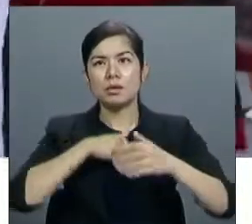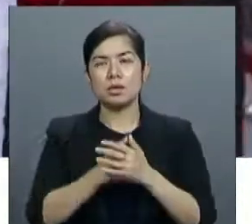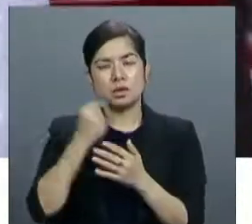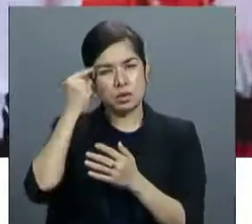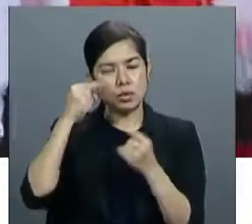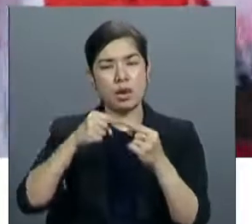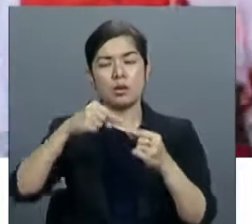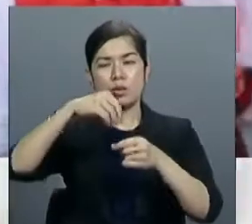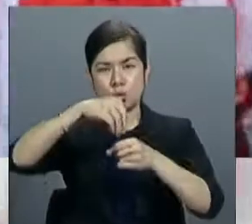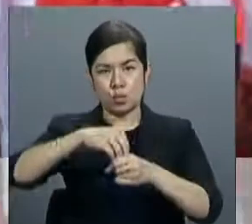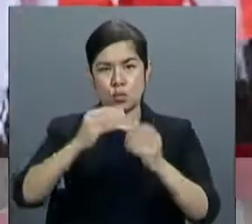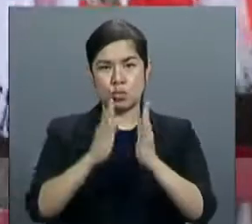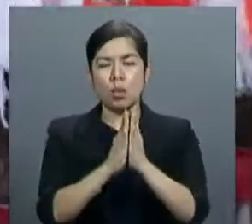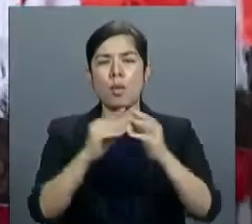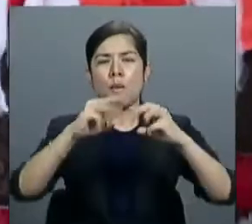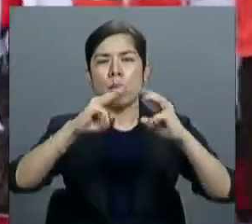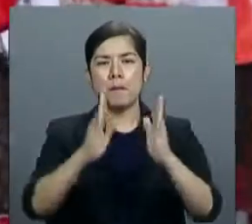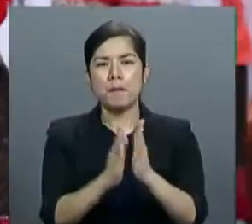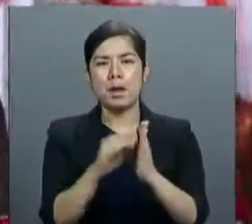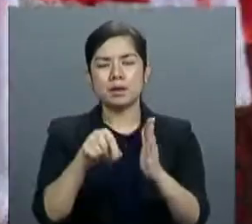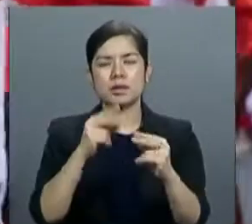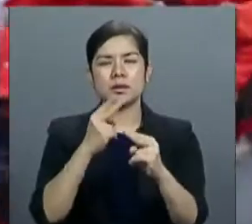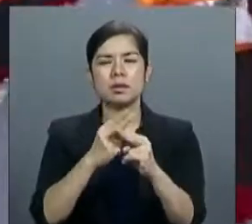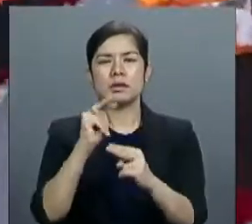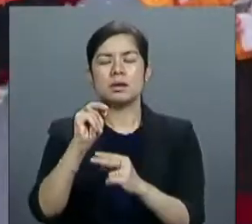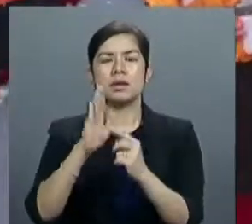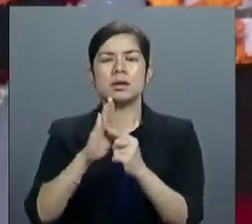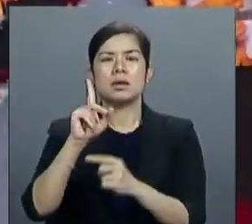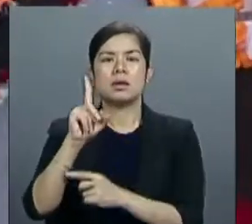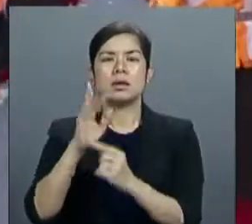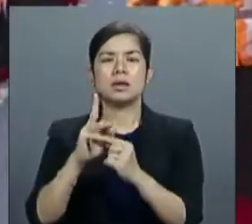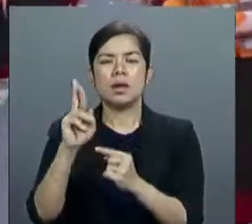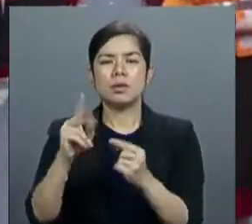ดูลและยังถือว่าเป็นการขอพรเพื่อสิริมงคลต่อชีวิต